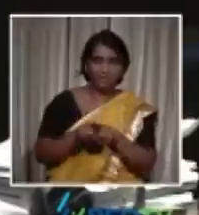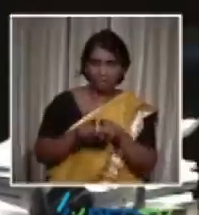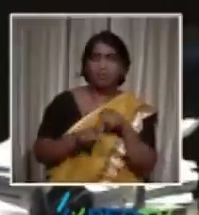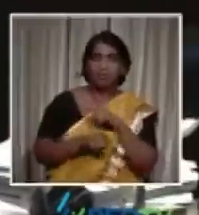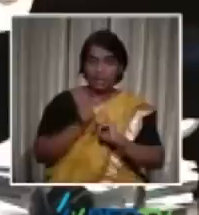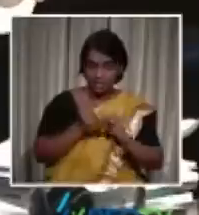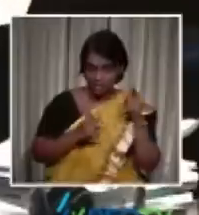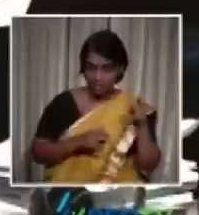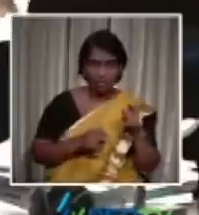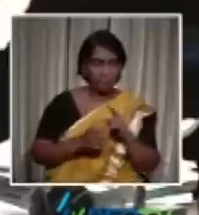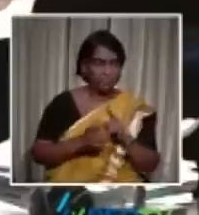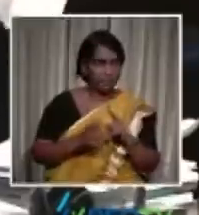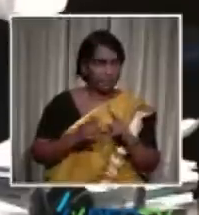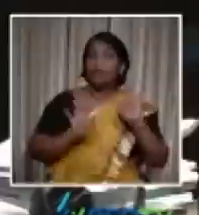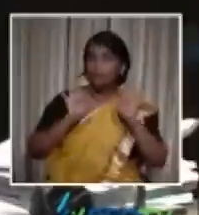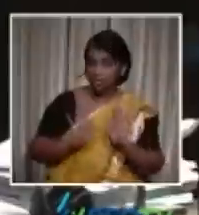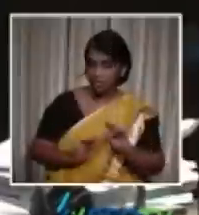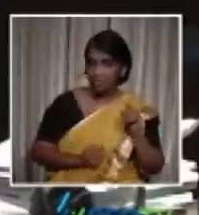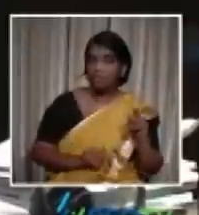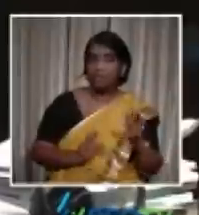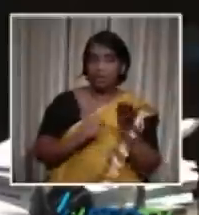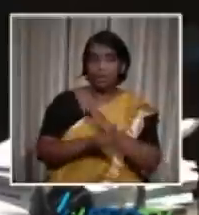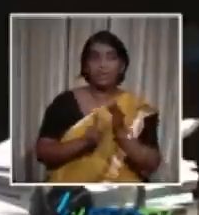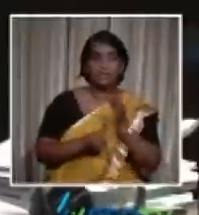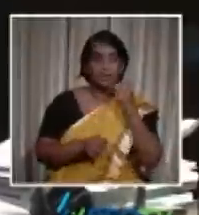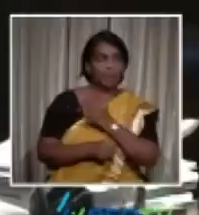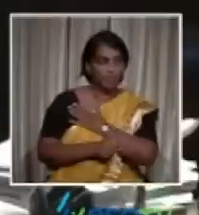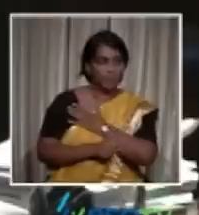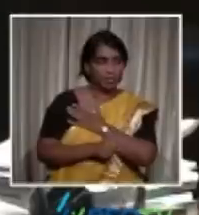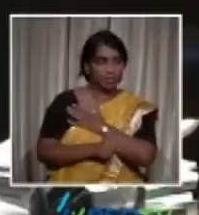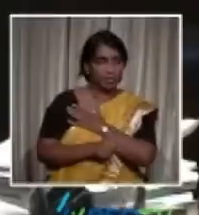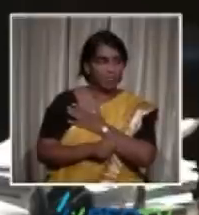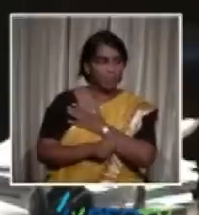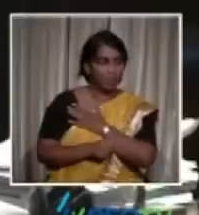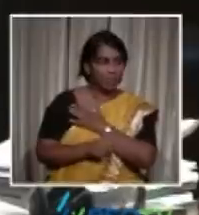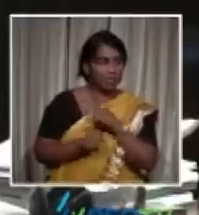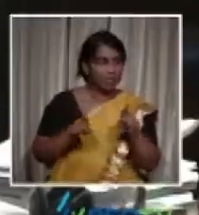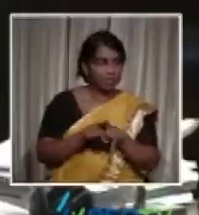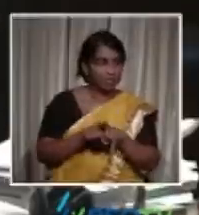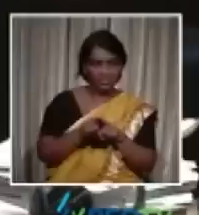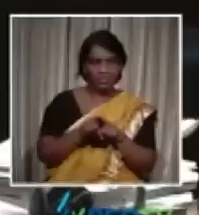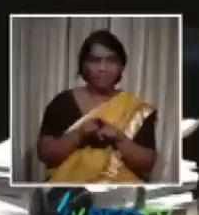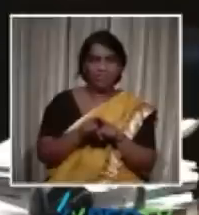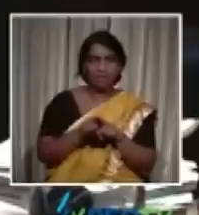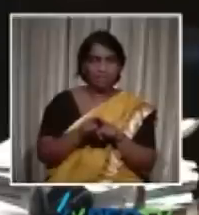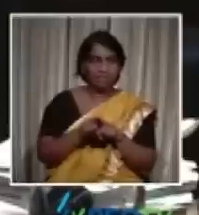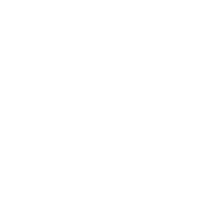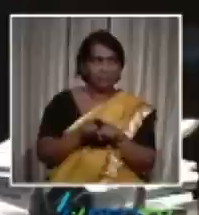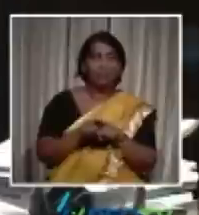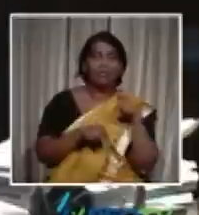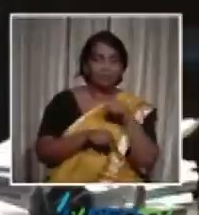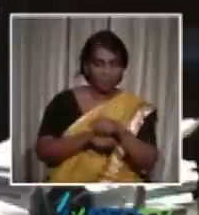හිමල් සිරිපාල සිල්වා අමාත්‍ය දුරින් ඉල්ලාසුනේයි හිටපු ජනාධිපති ගෝඨාභය රාජපක්ෂ මහත්මයා නියෝගයක් දුන්නා හිමල් සිරිපාලට ඉල්ලාස් වෙන්න කියලා තායිසේ